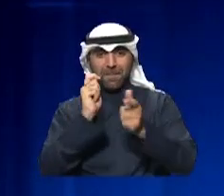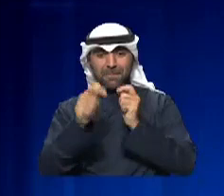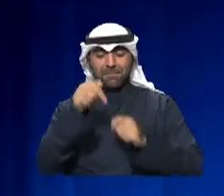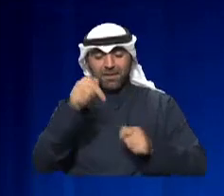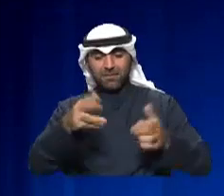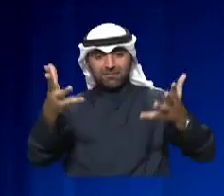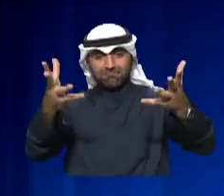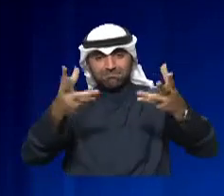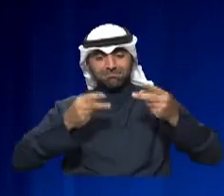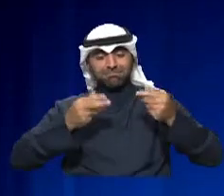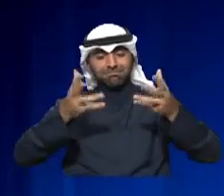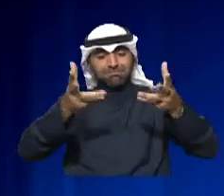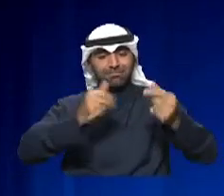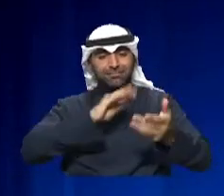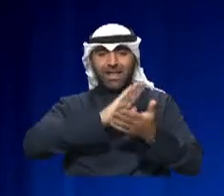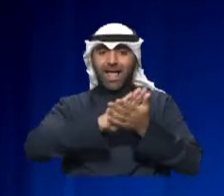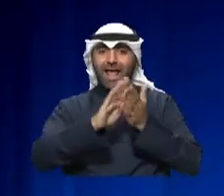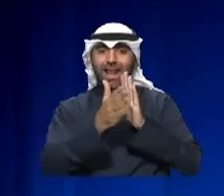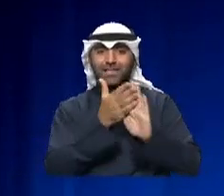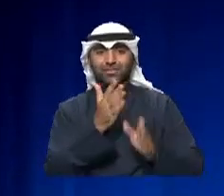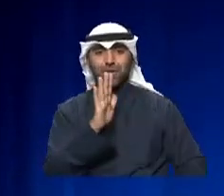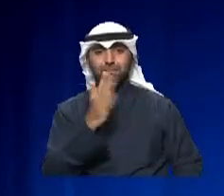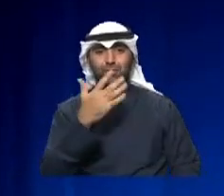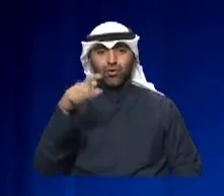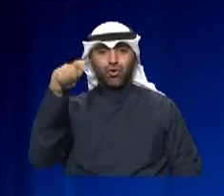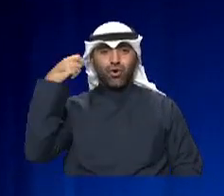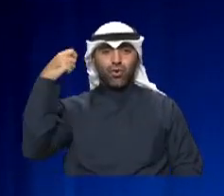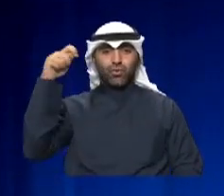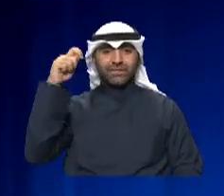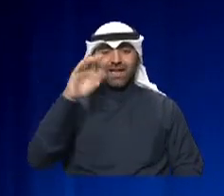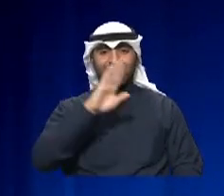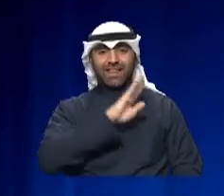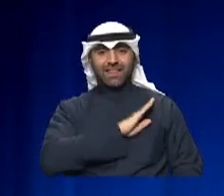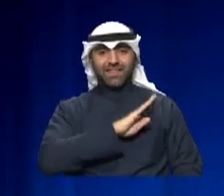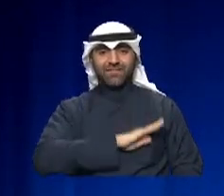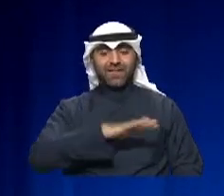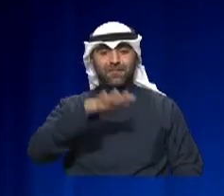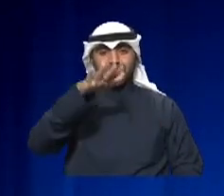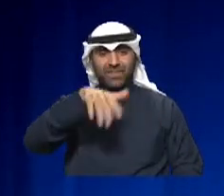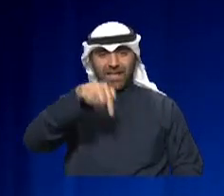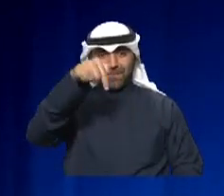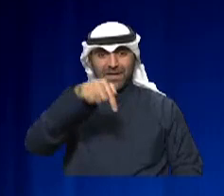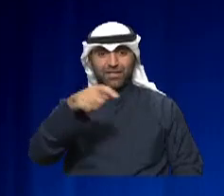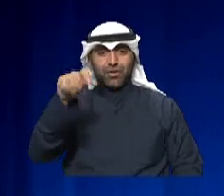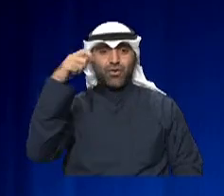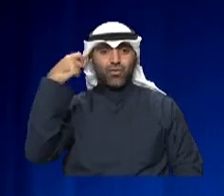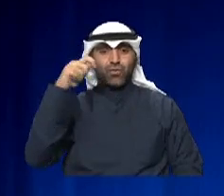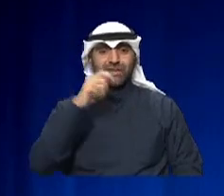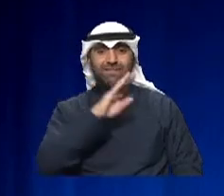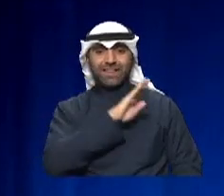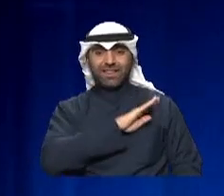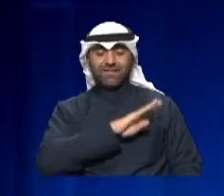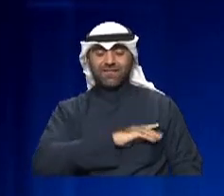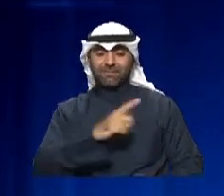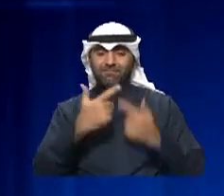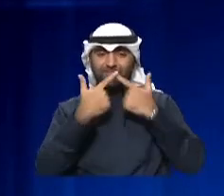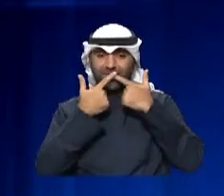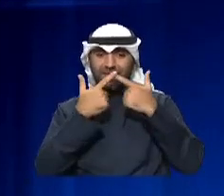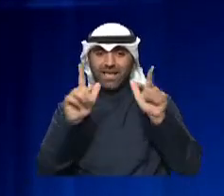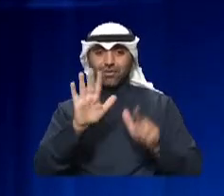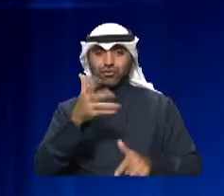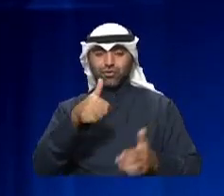وكيله الديوان عبير لدعيج ان قرار مجلس الوزراء الصادر مؤخرا تضمن معامله منتسبيه تلك المؤسسات العسكريه